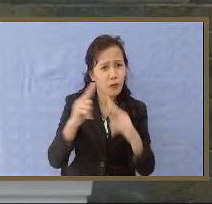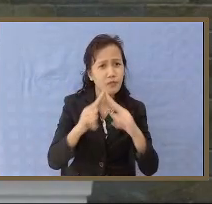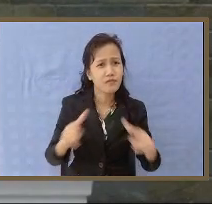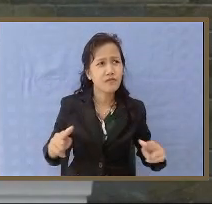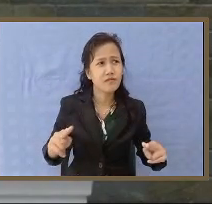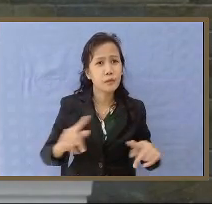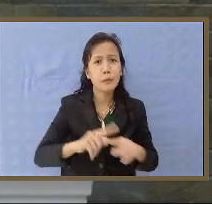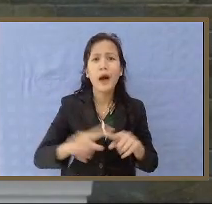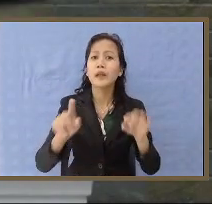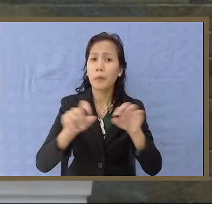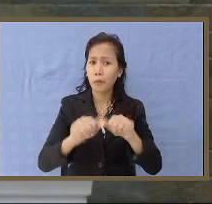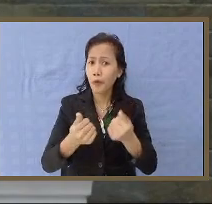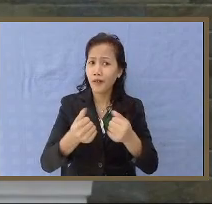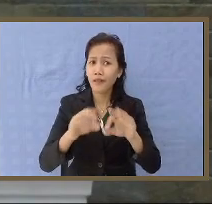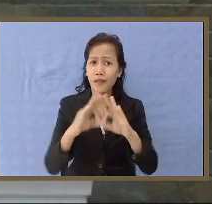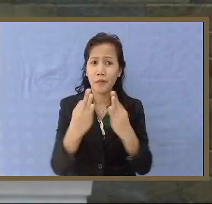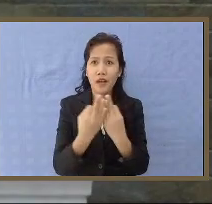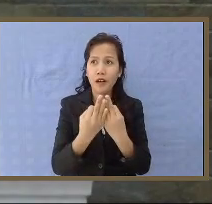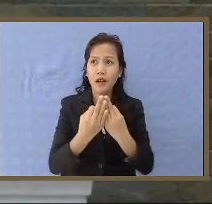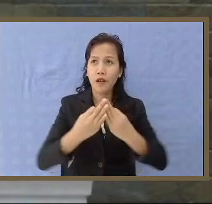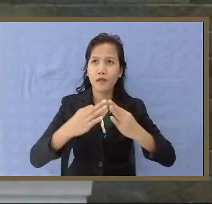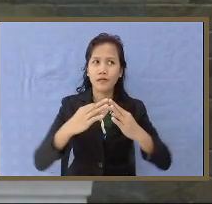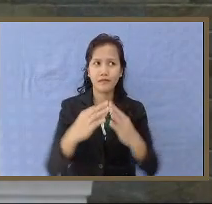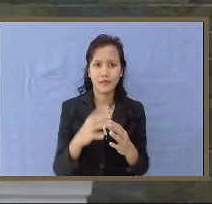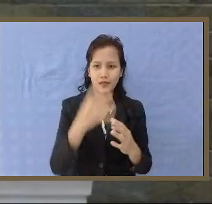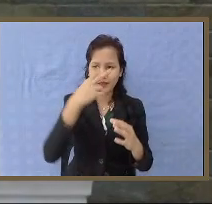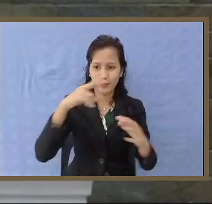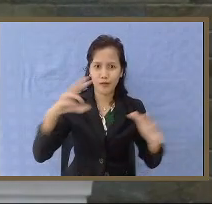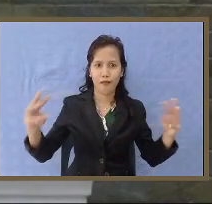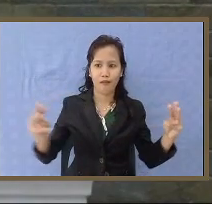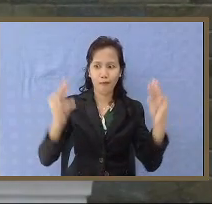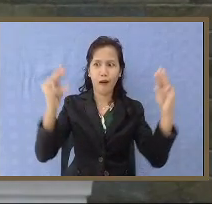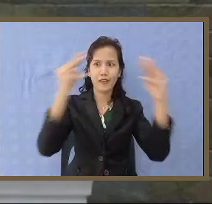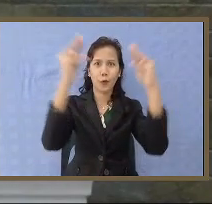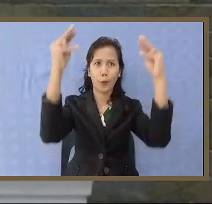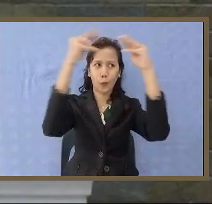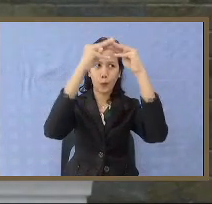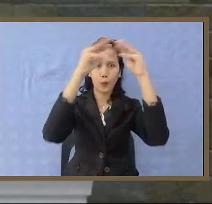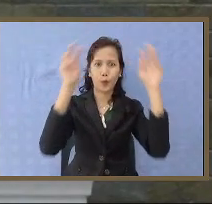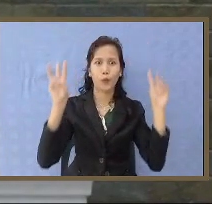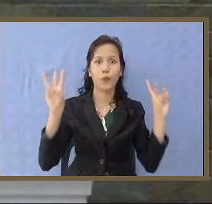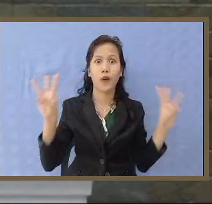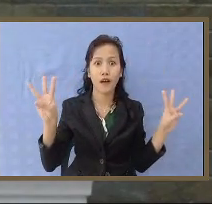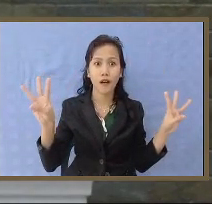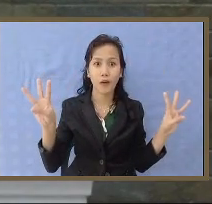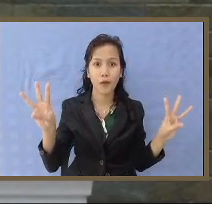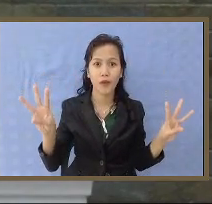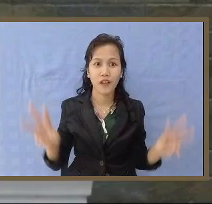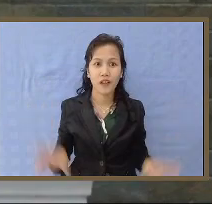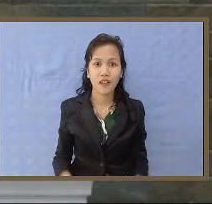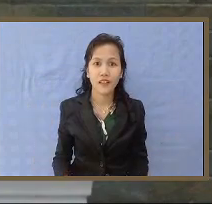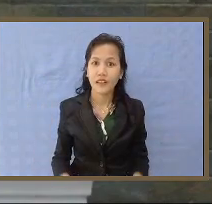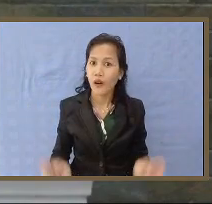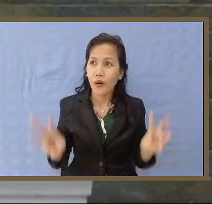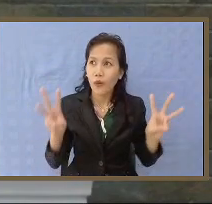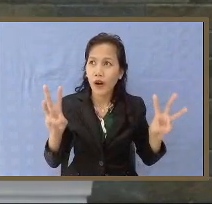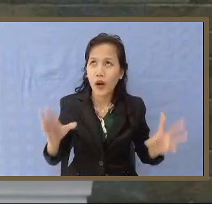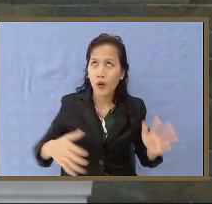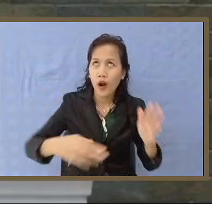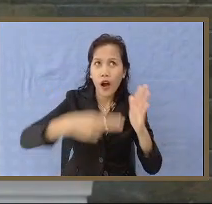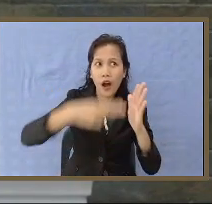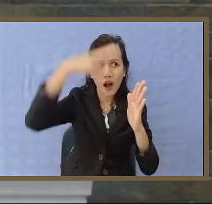nito, mga kapatid, eh. Ang lalaki pa ng bahay. When I'm talking about 5 rooms, I'm talking